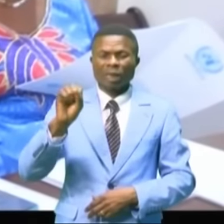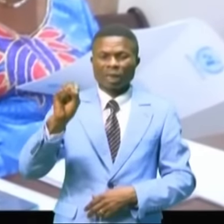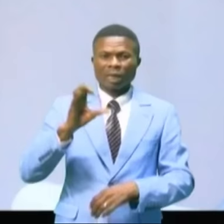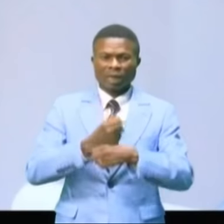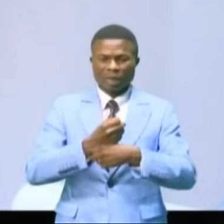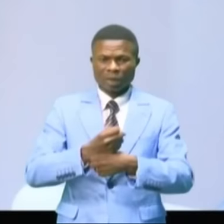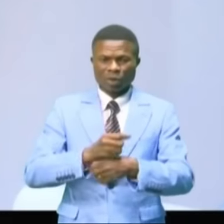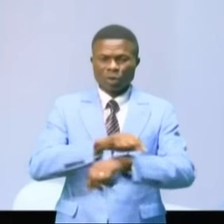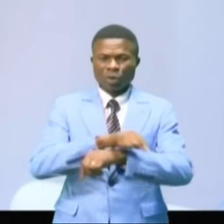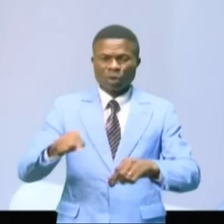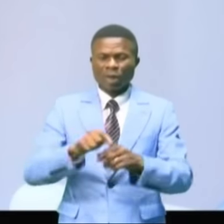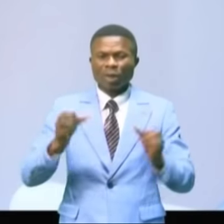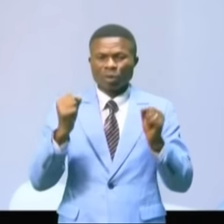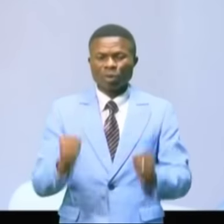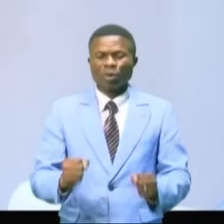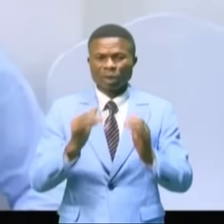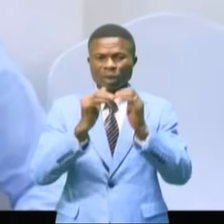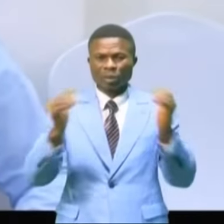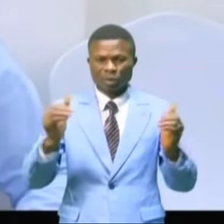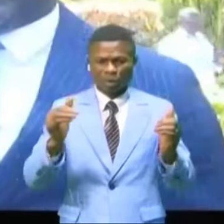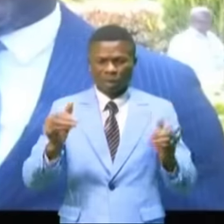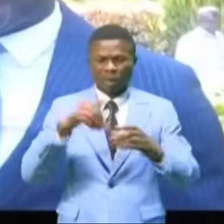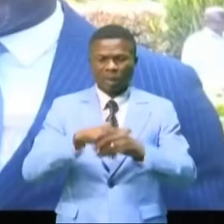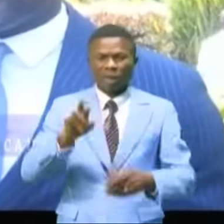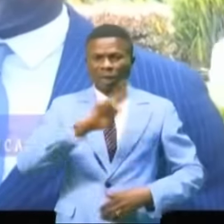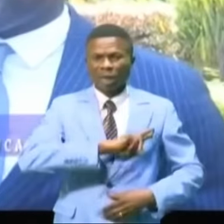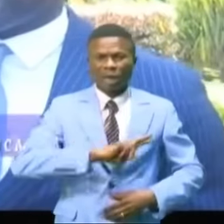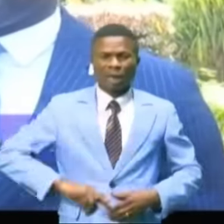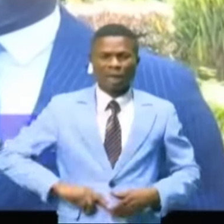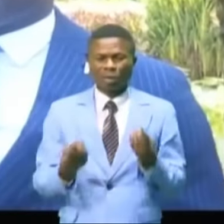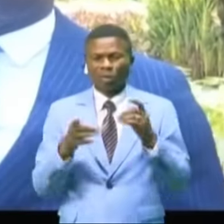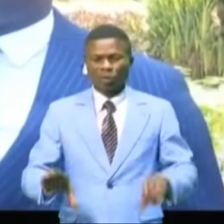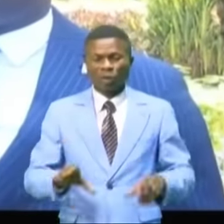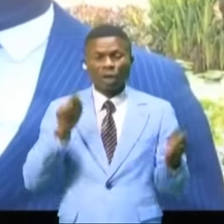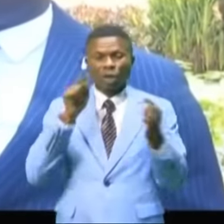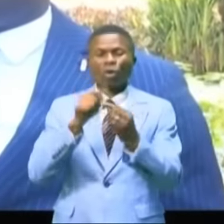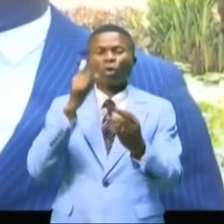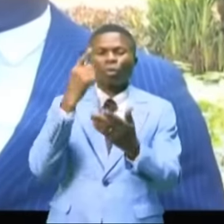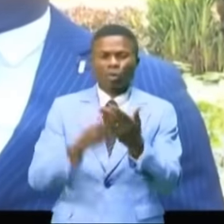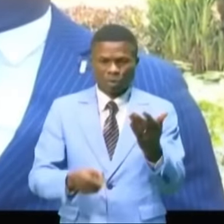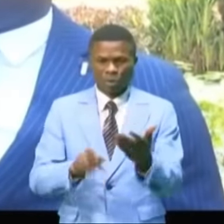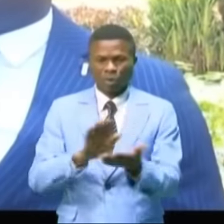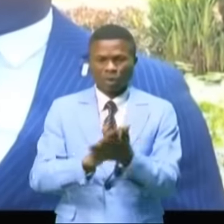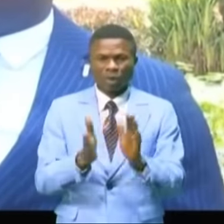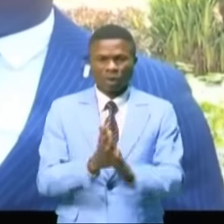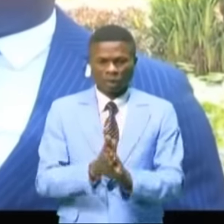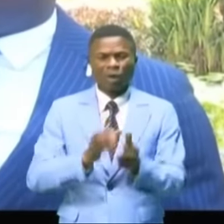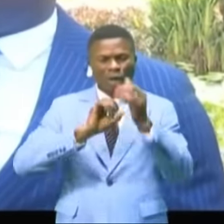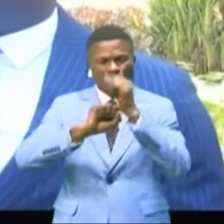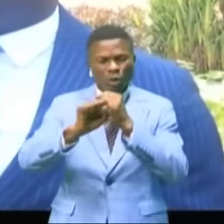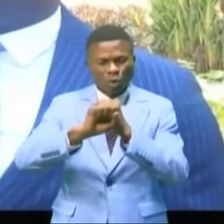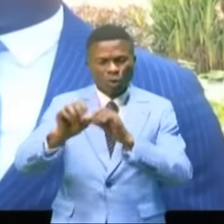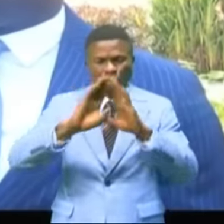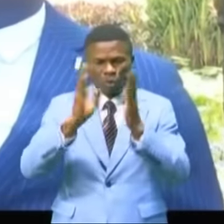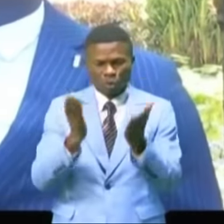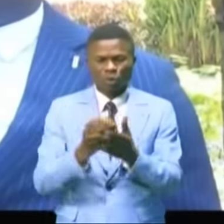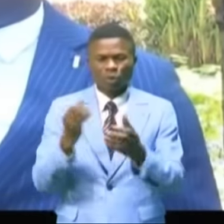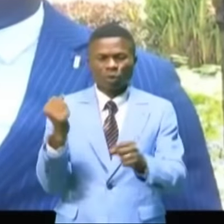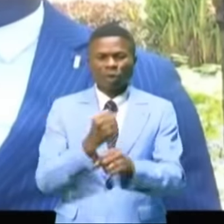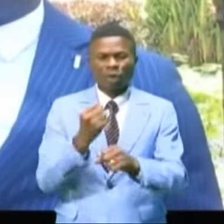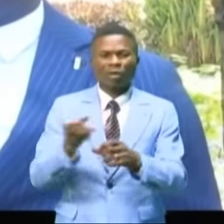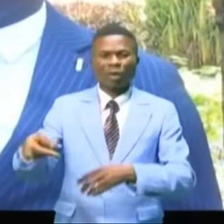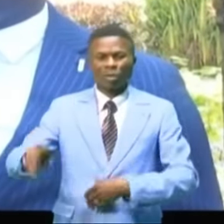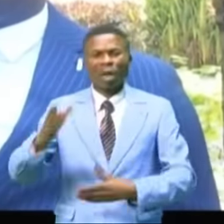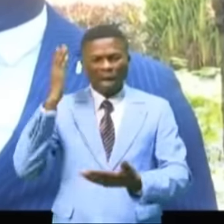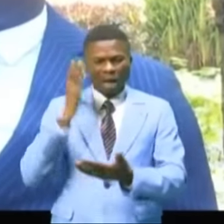un environnement plus stable de paix en RDC. Notre objectif, que nous arrivions à conscientiser les acteurs qui travaillent au niveau des provinces, à